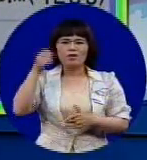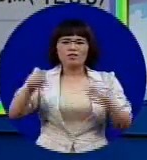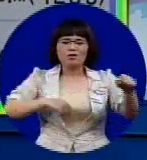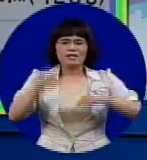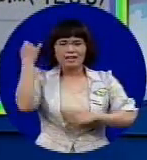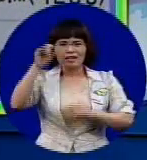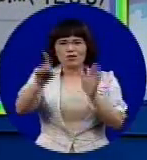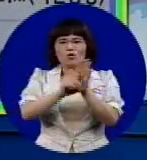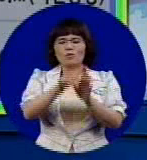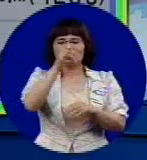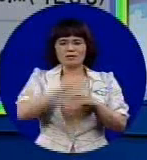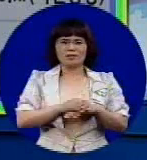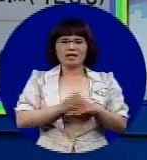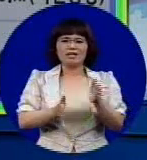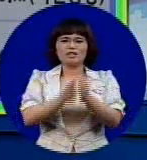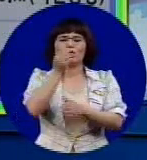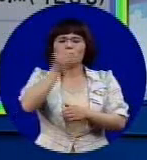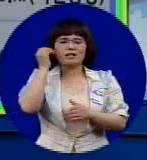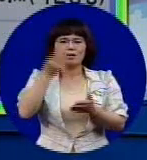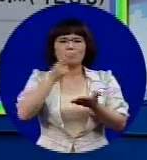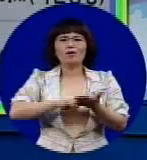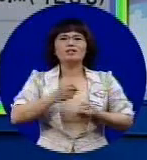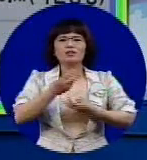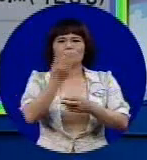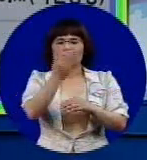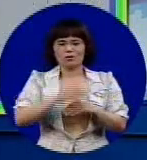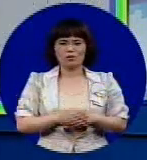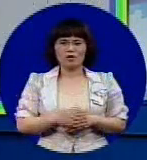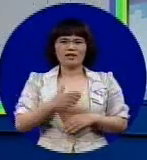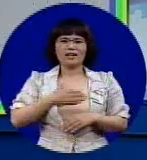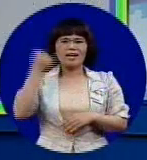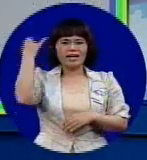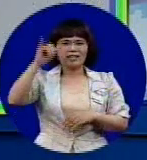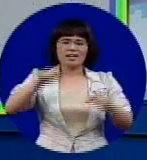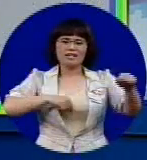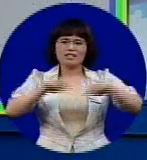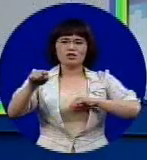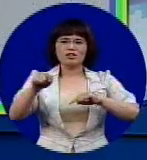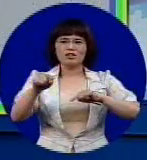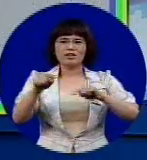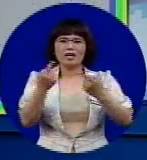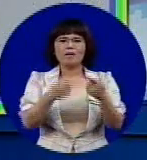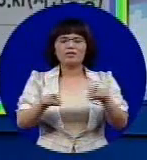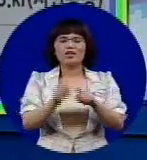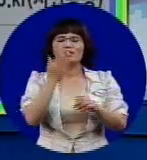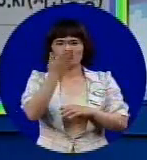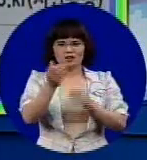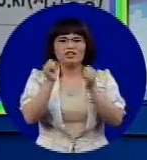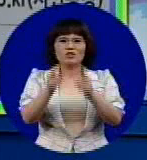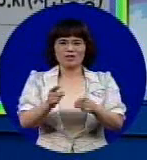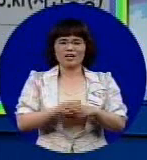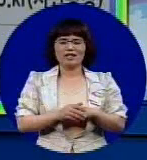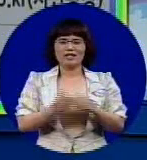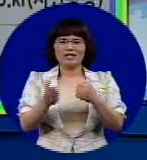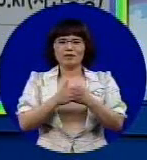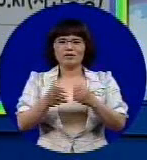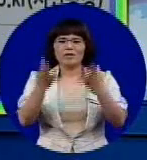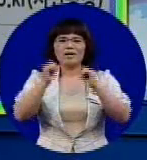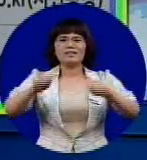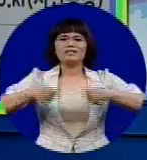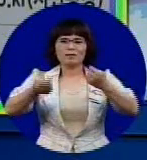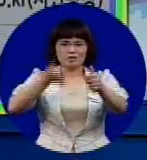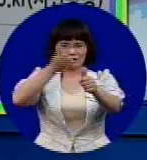정책 아이디어를 공모합니다. 시 홈페이지나 우편으로 응모하면 되고요. 나의 아이디어가 시 정책으로 펼쳐질 수 있는 기회니까요.